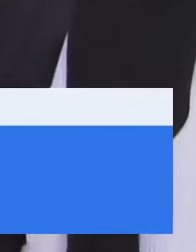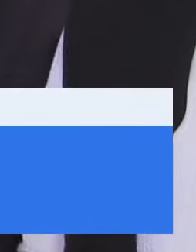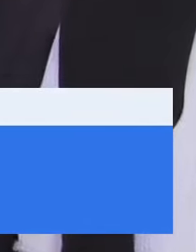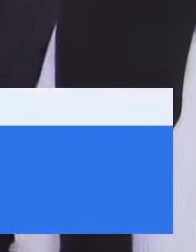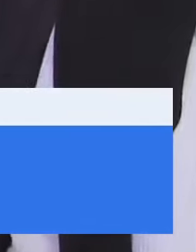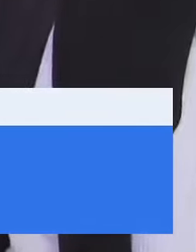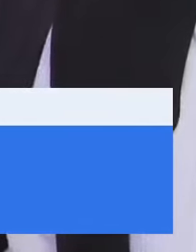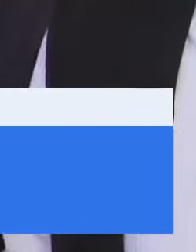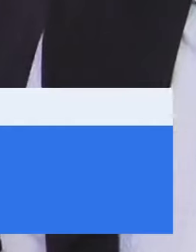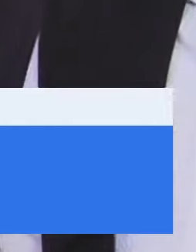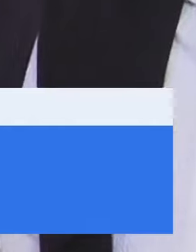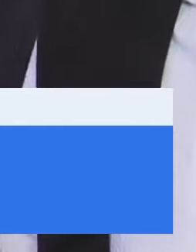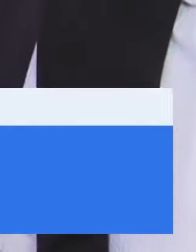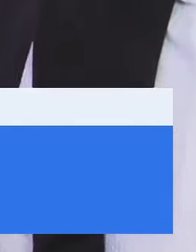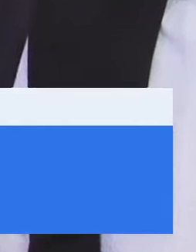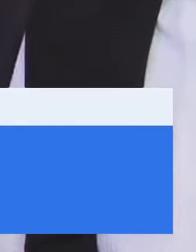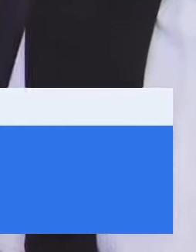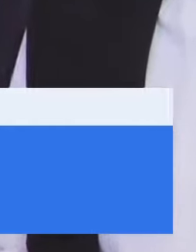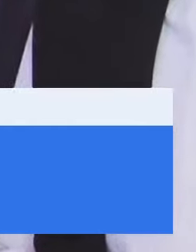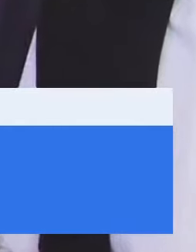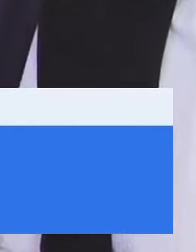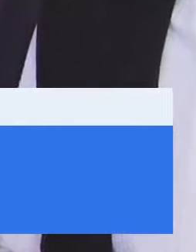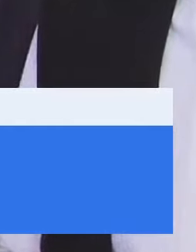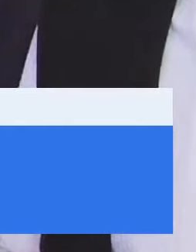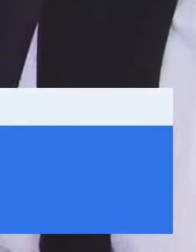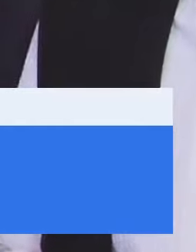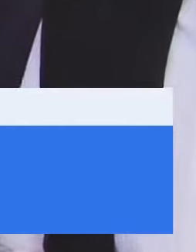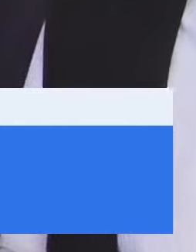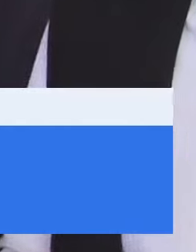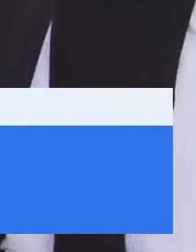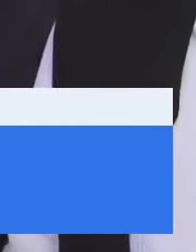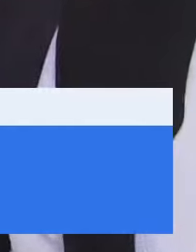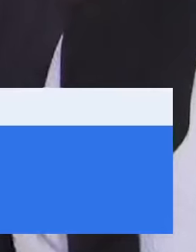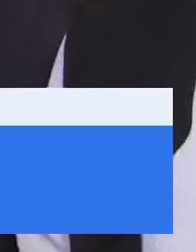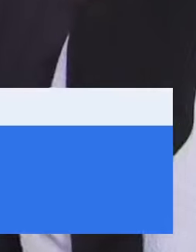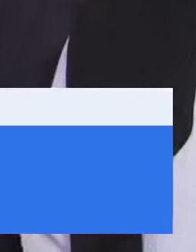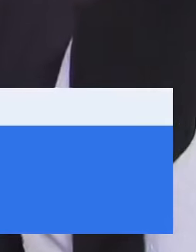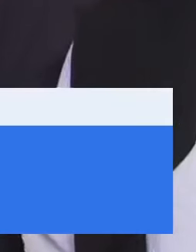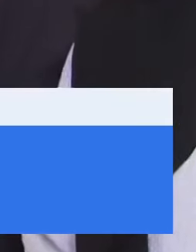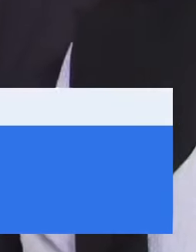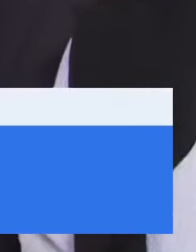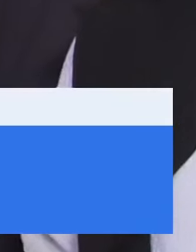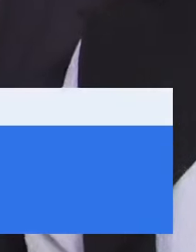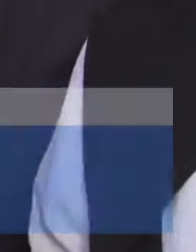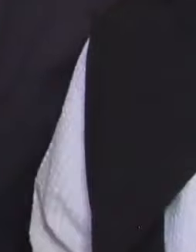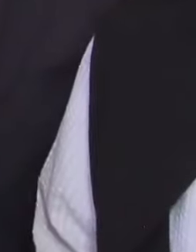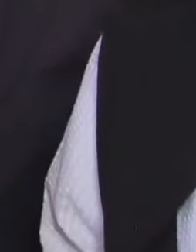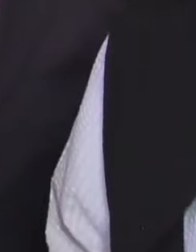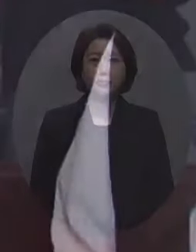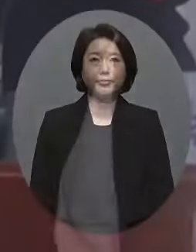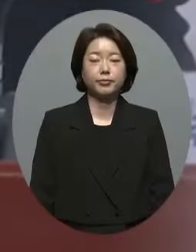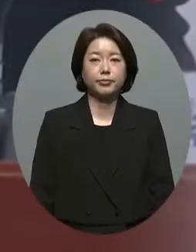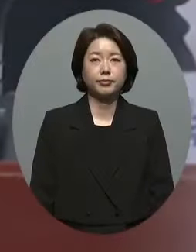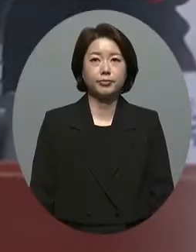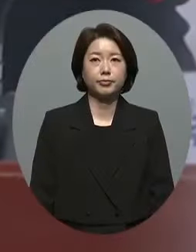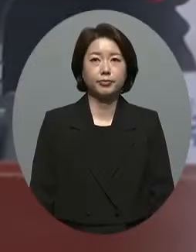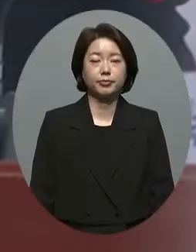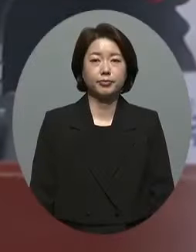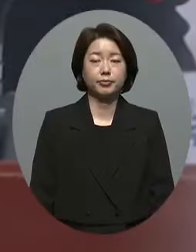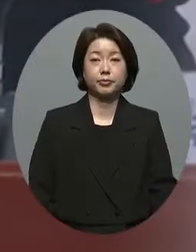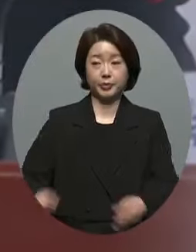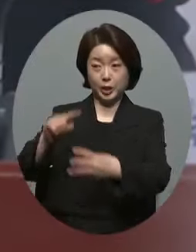제가 지금 근 3년 동안 거의 쉬지를 못했기 때문에 잠깐 그 핑계로 좀 쉬야 되겠습니다 글쎄